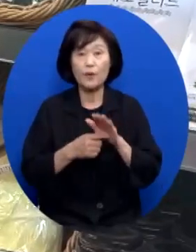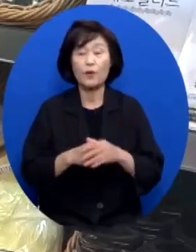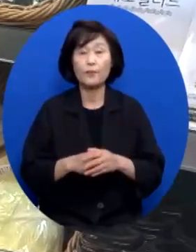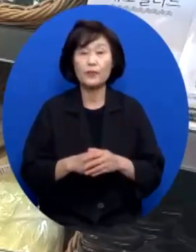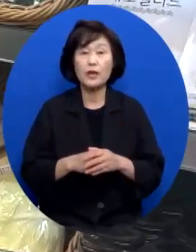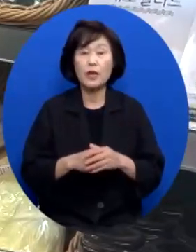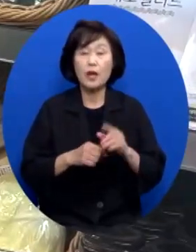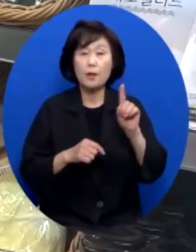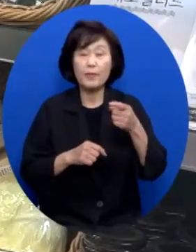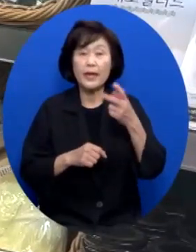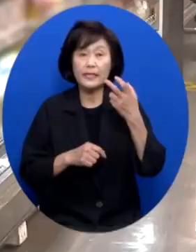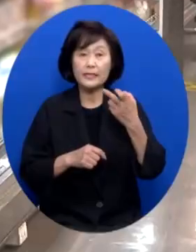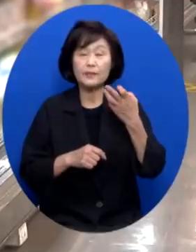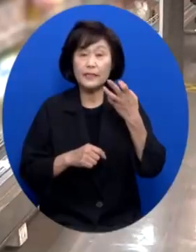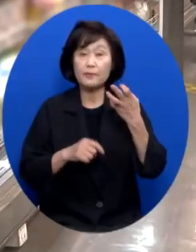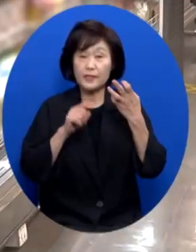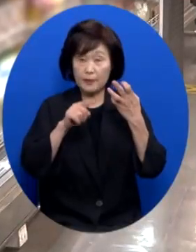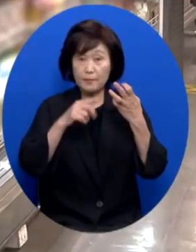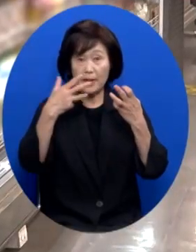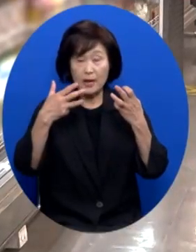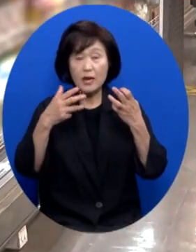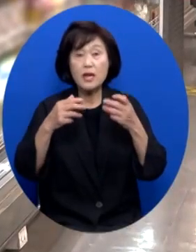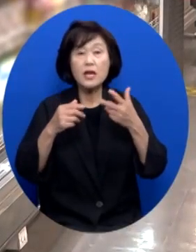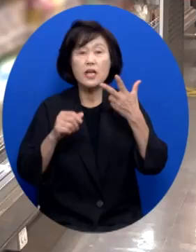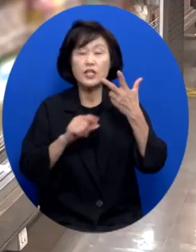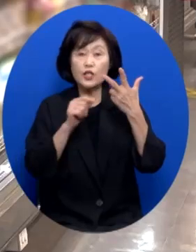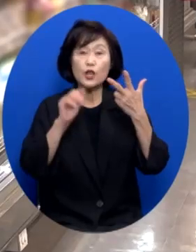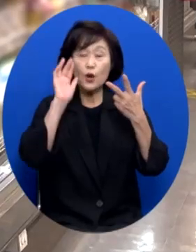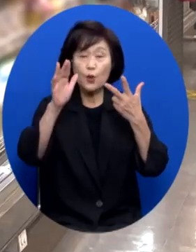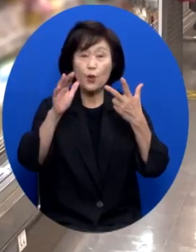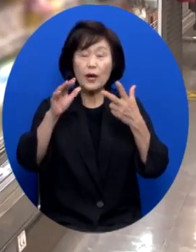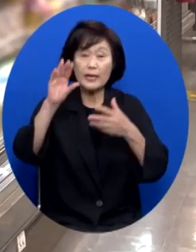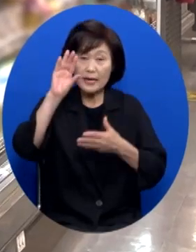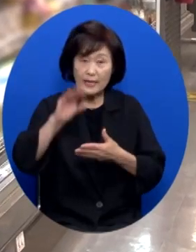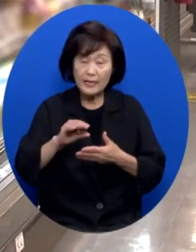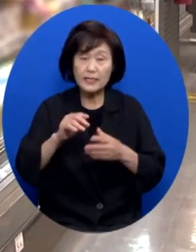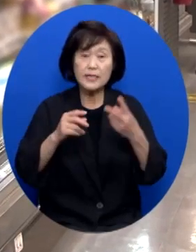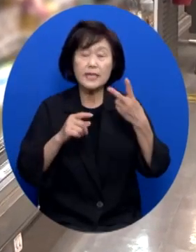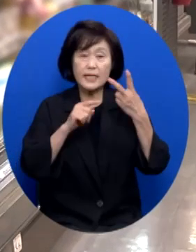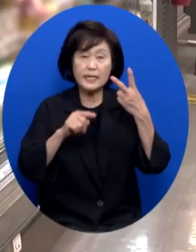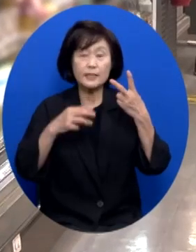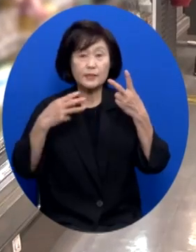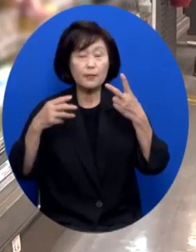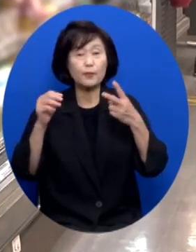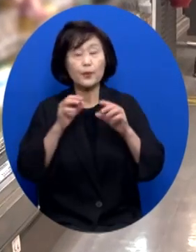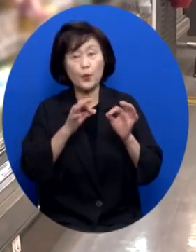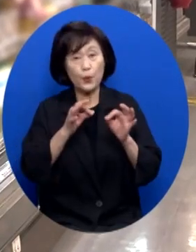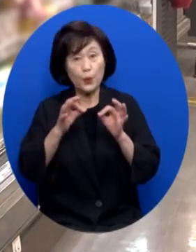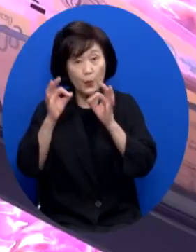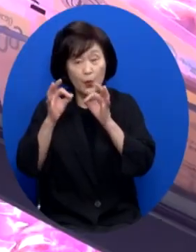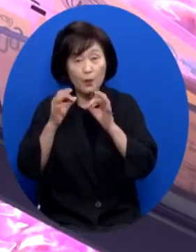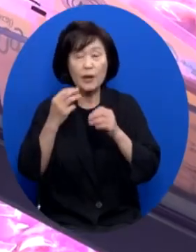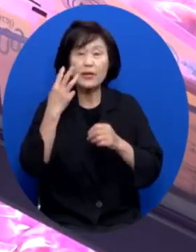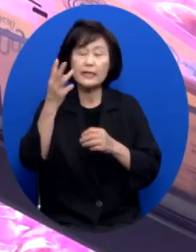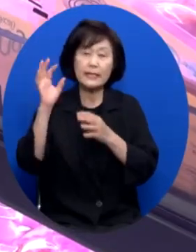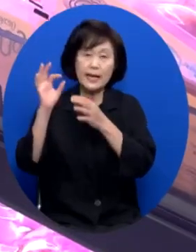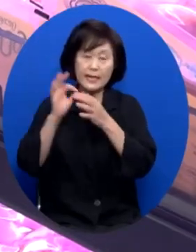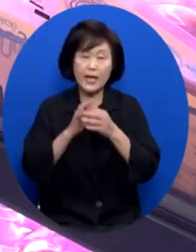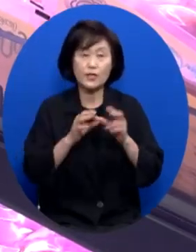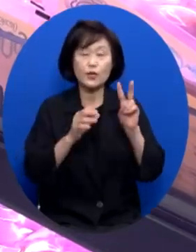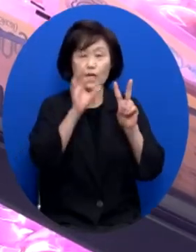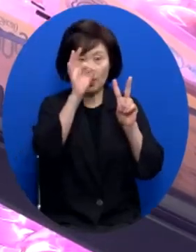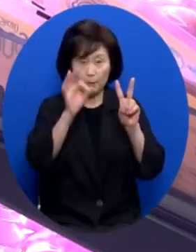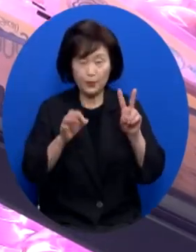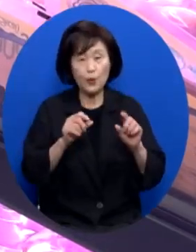지수는 113.84로 지난해 7월 이후 가장 낮은 2.4%의 상승률을 기록하면서 석 달 연속